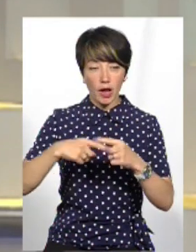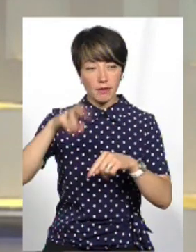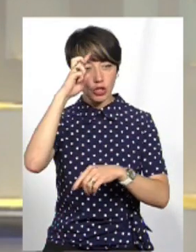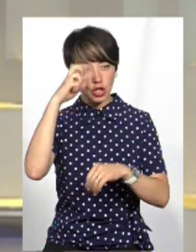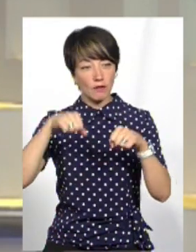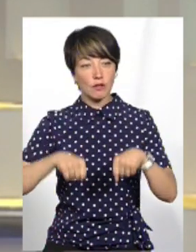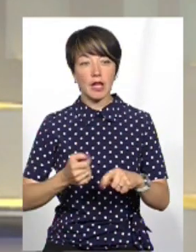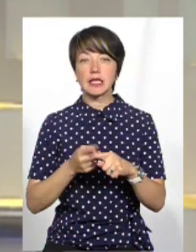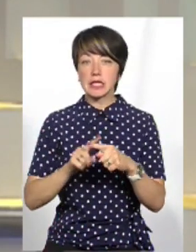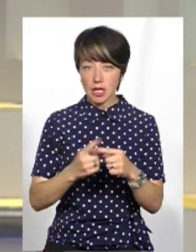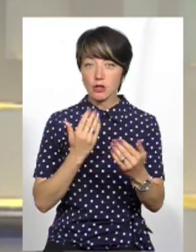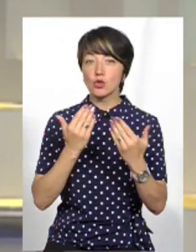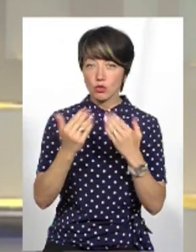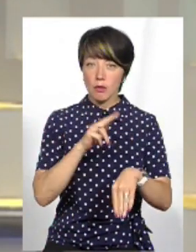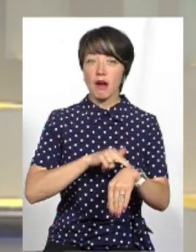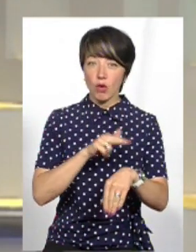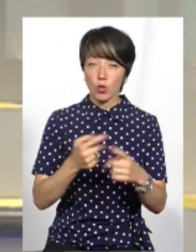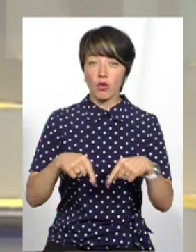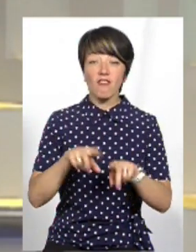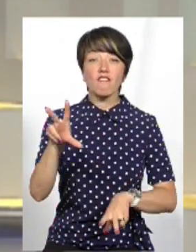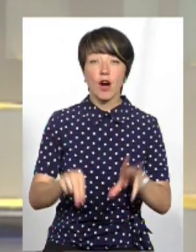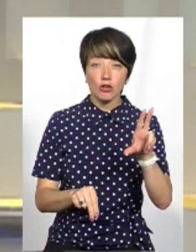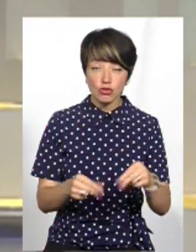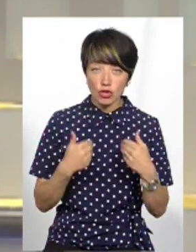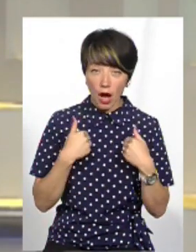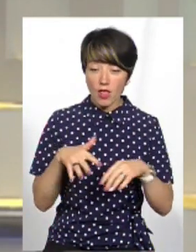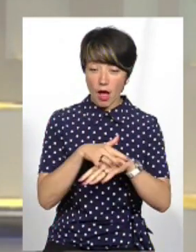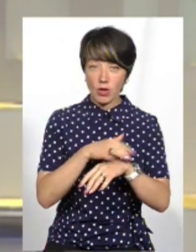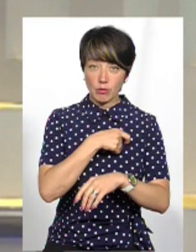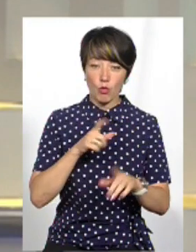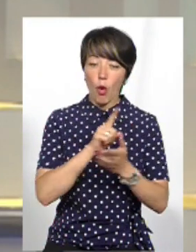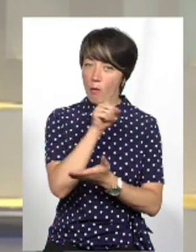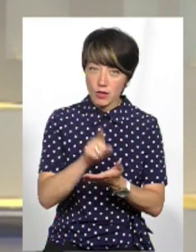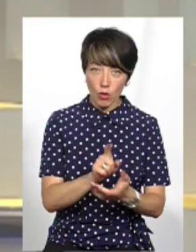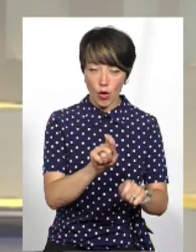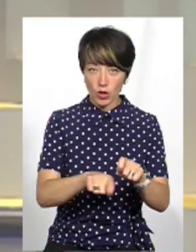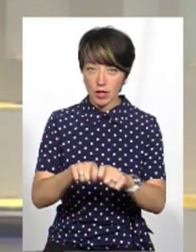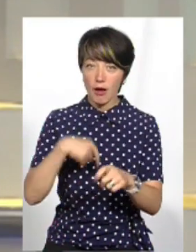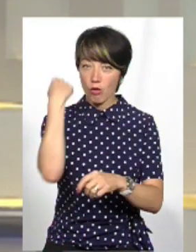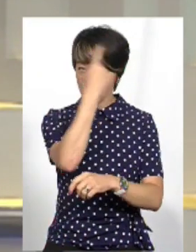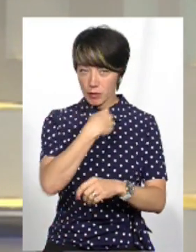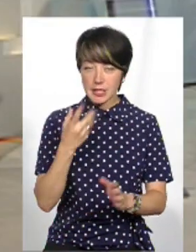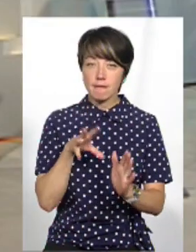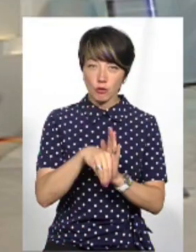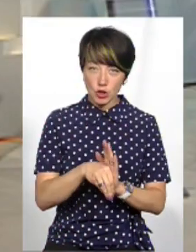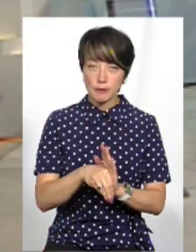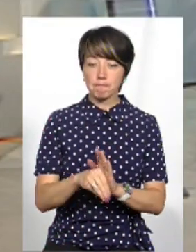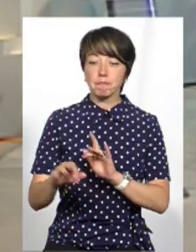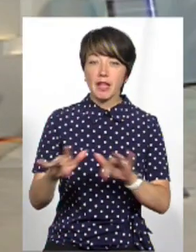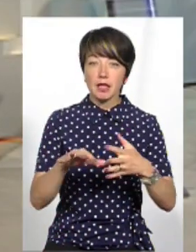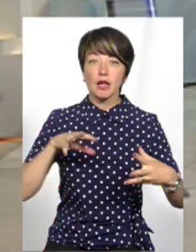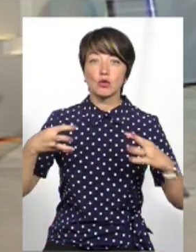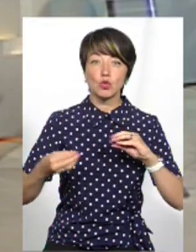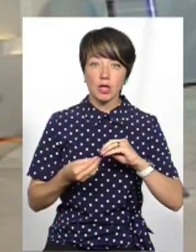влади. Це стосується і органів правоохоронних. І я вважаю, що як нардеп я буду обов'язково контролювати особисто, в тому числі, хід